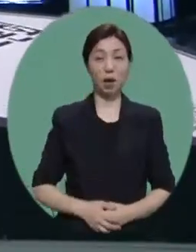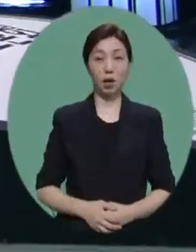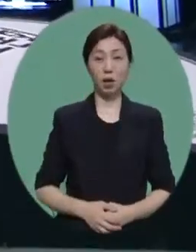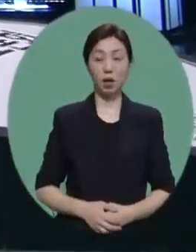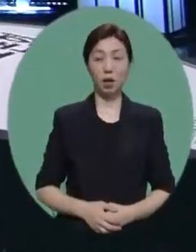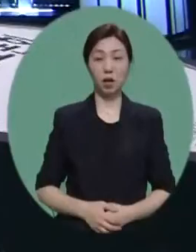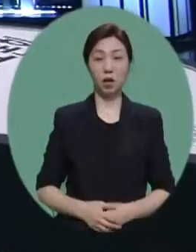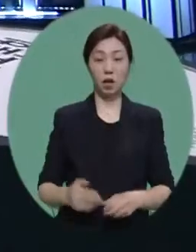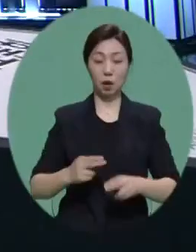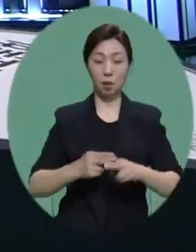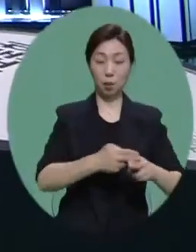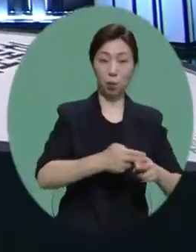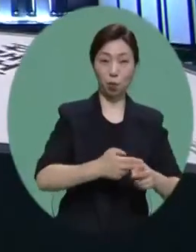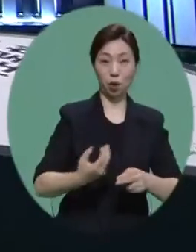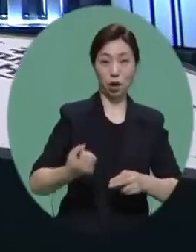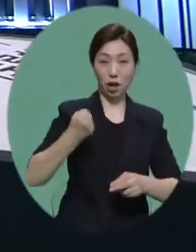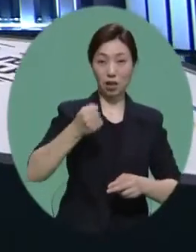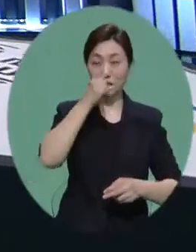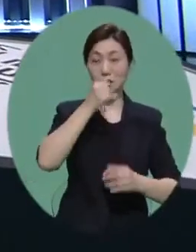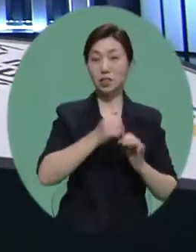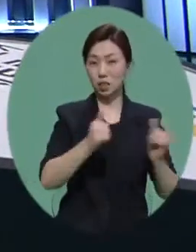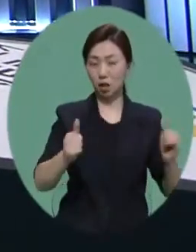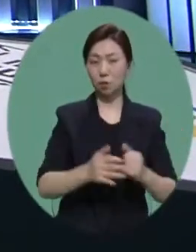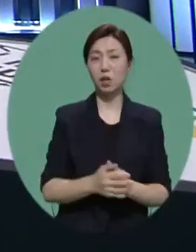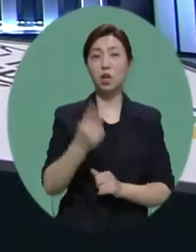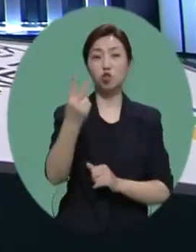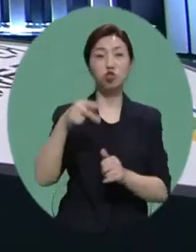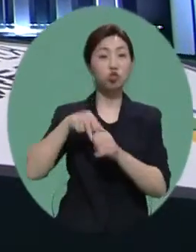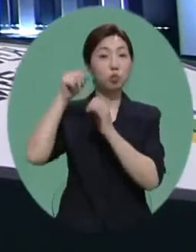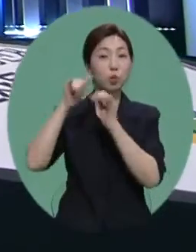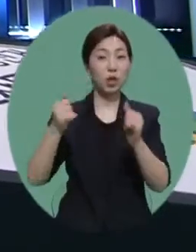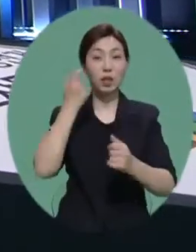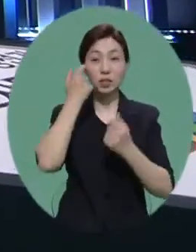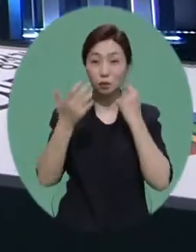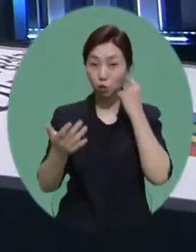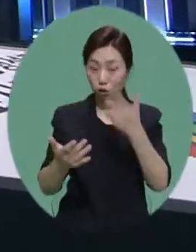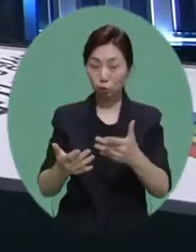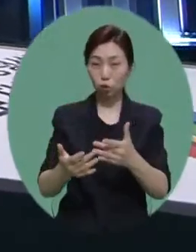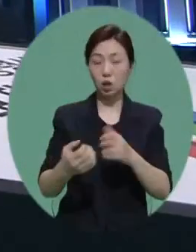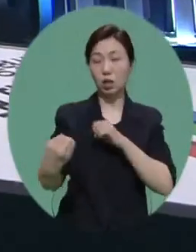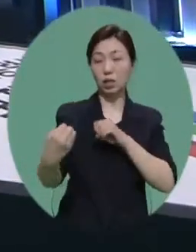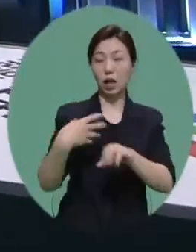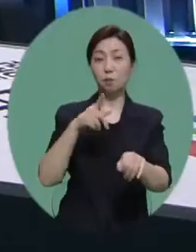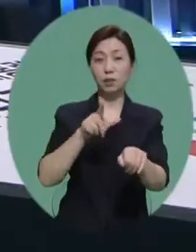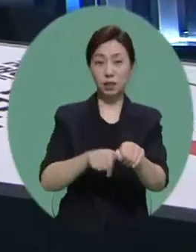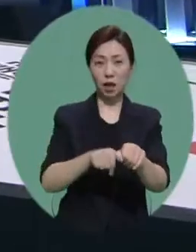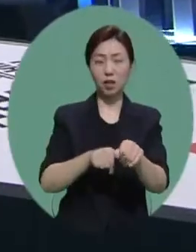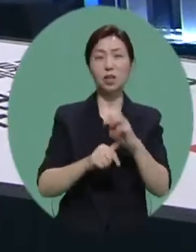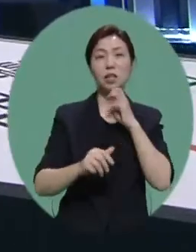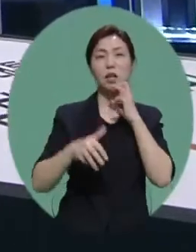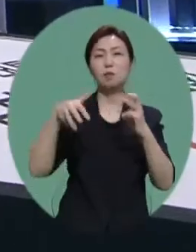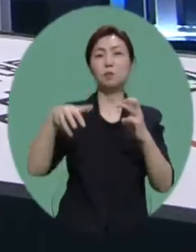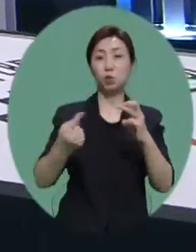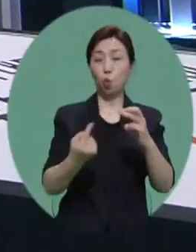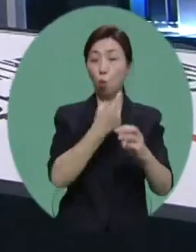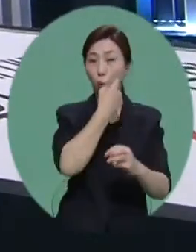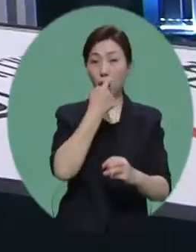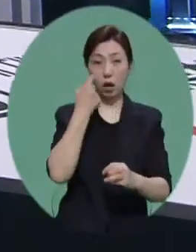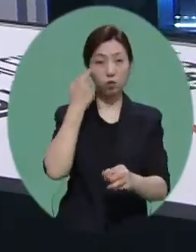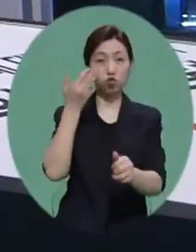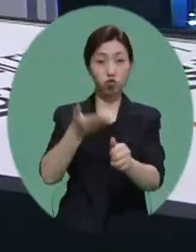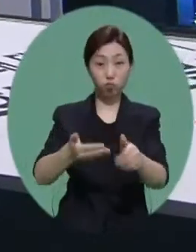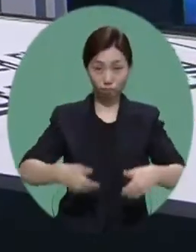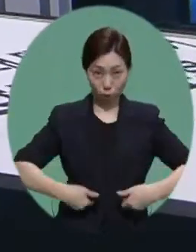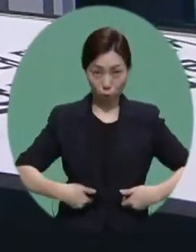예상에 후보에게 질문을 해야 되고요 그리고 상대 후보자의 답변 시간은 최소 30초를 보장을 해야 된다는 거 두 번